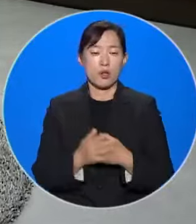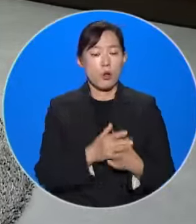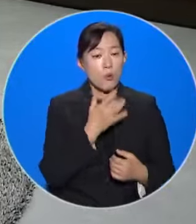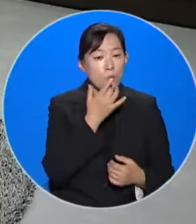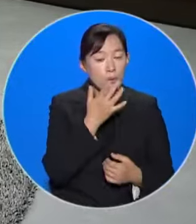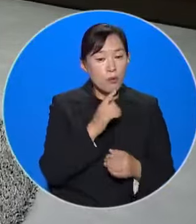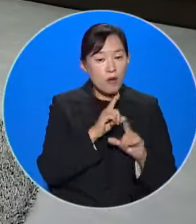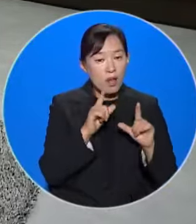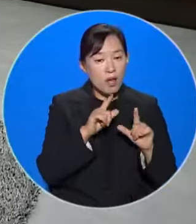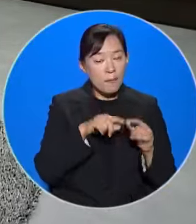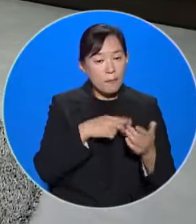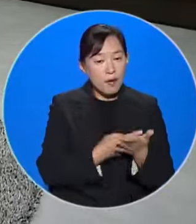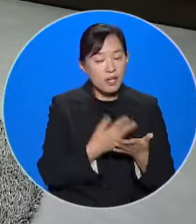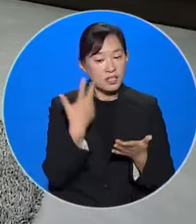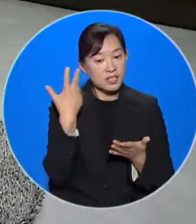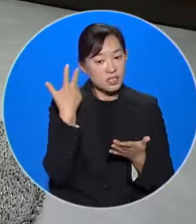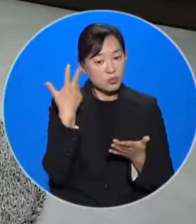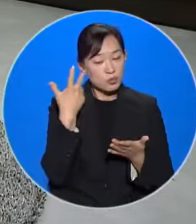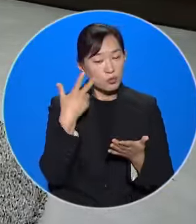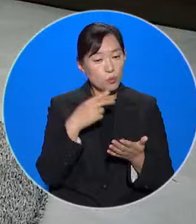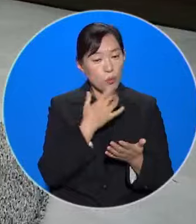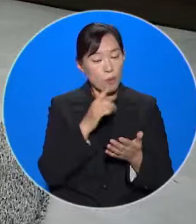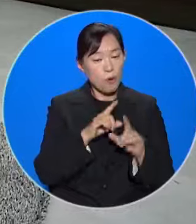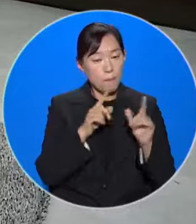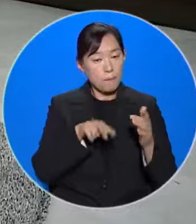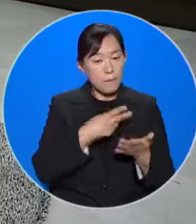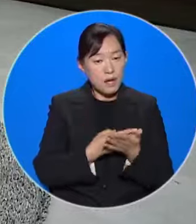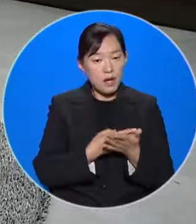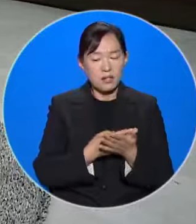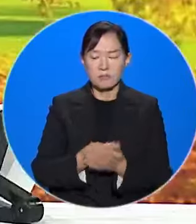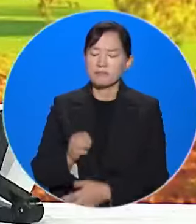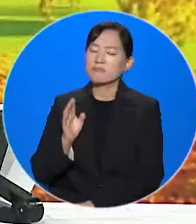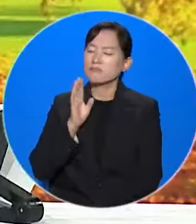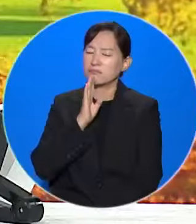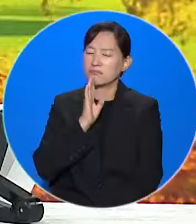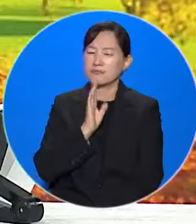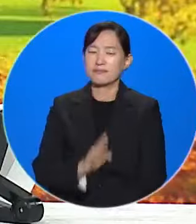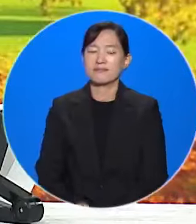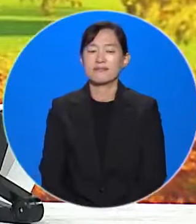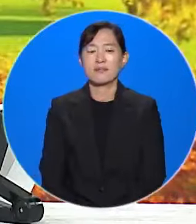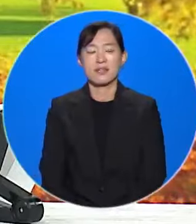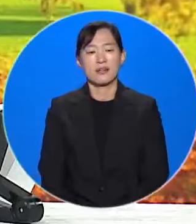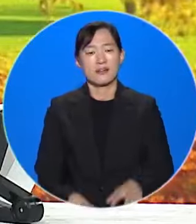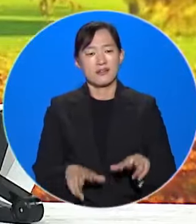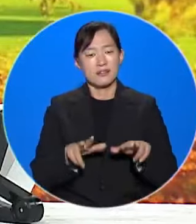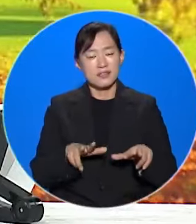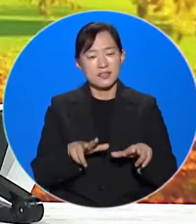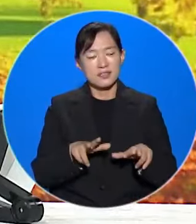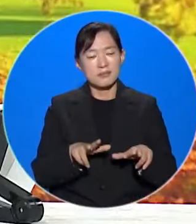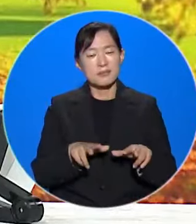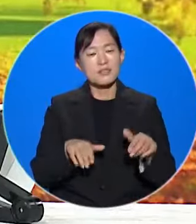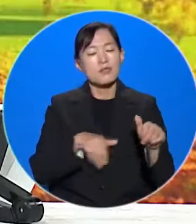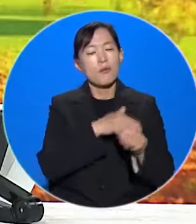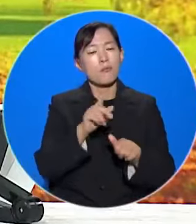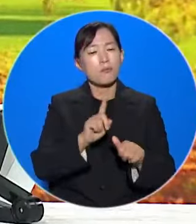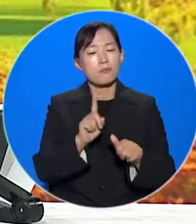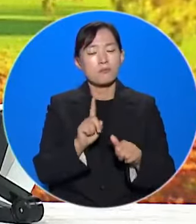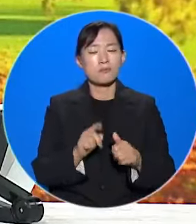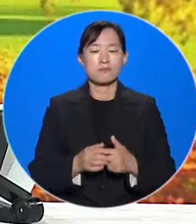쓰러지셨으면 지난주 화요일 쓰러지셨다는 거죠? 네네. 아유, 그래요. 그러면 지금 중환자실에서 어떤 상태에